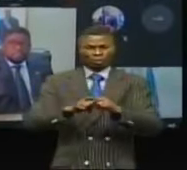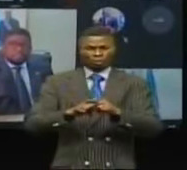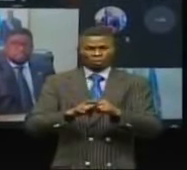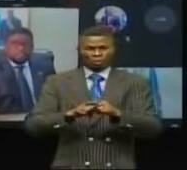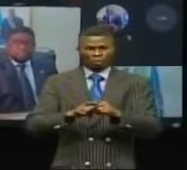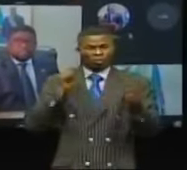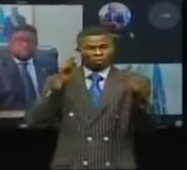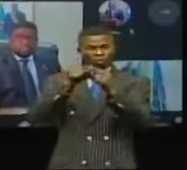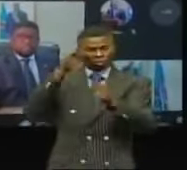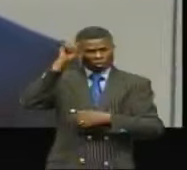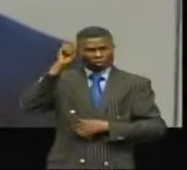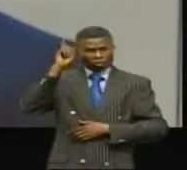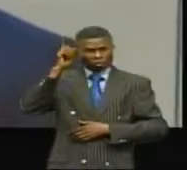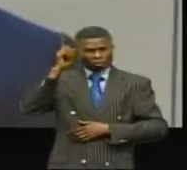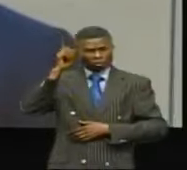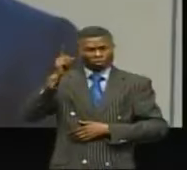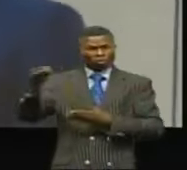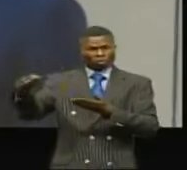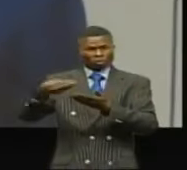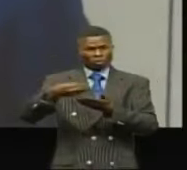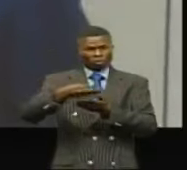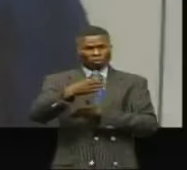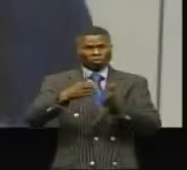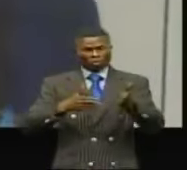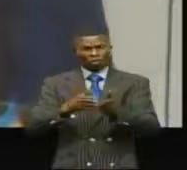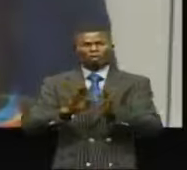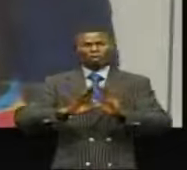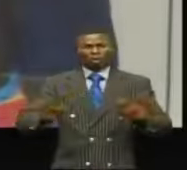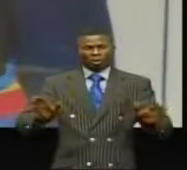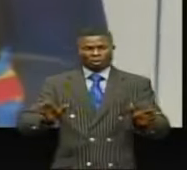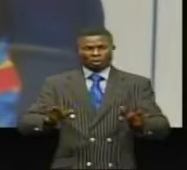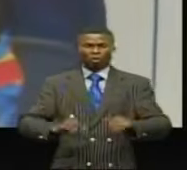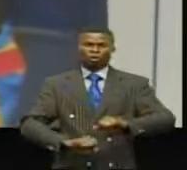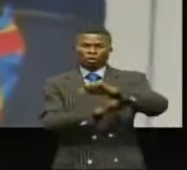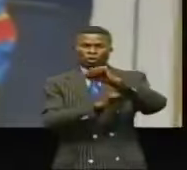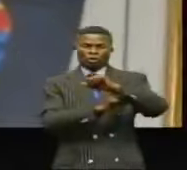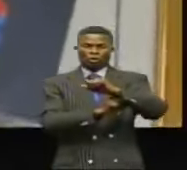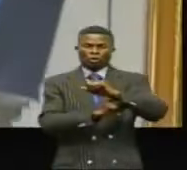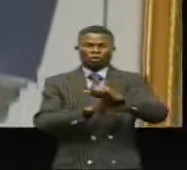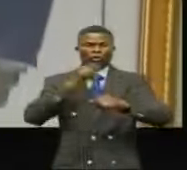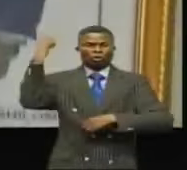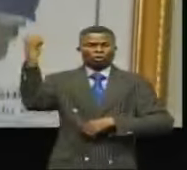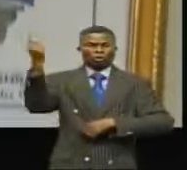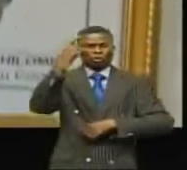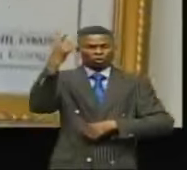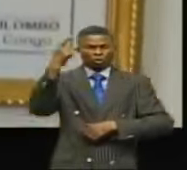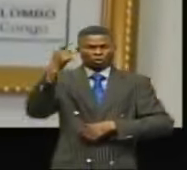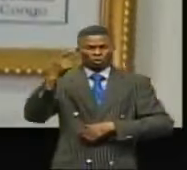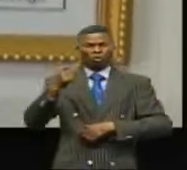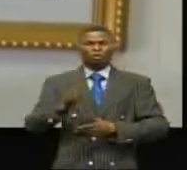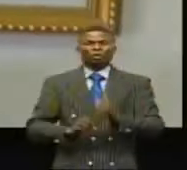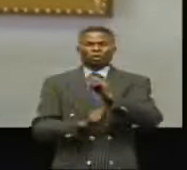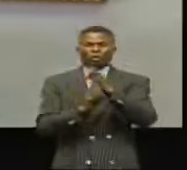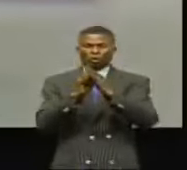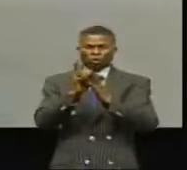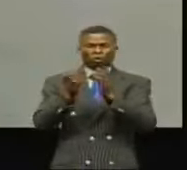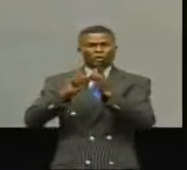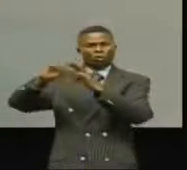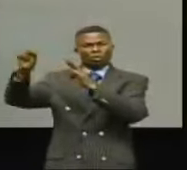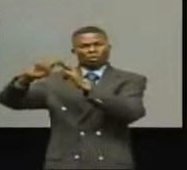pour objectif de mobiliser des ressources suffisantes pour l'assistance humanitaire et le relèvement de personnes déplacées